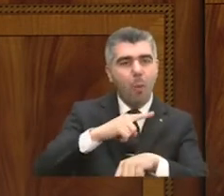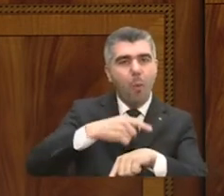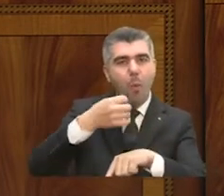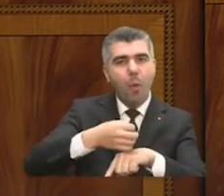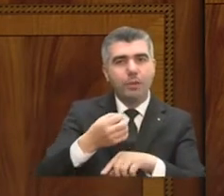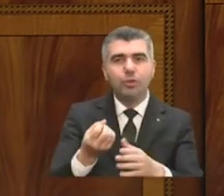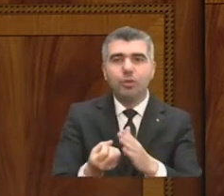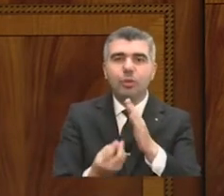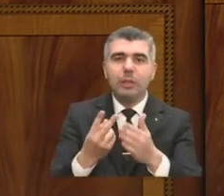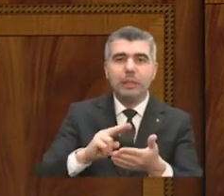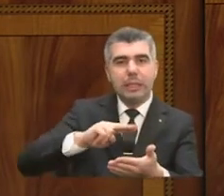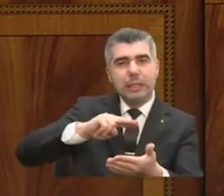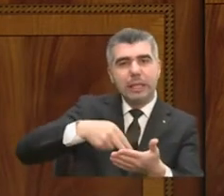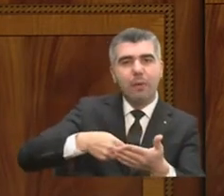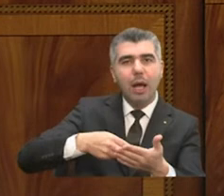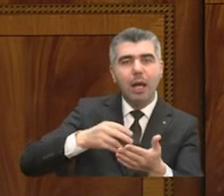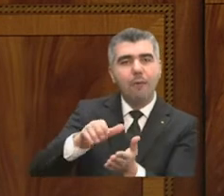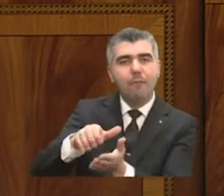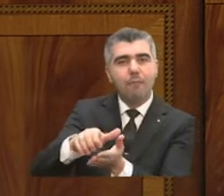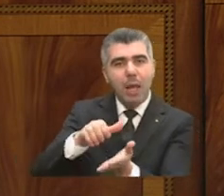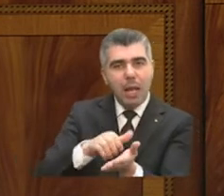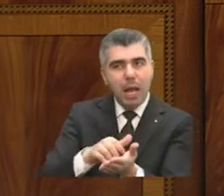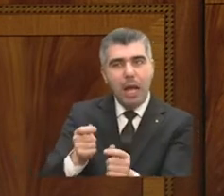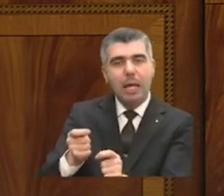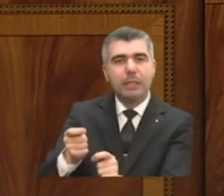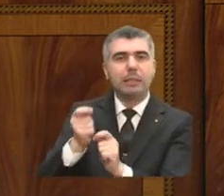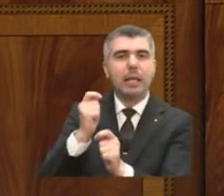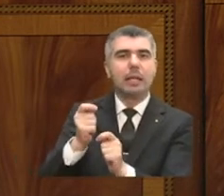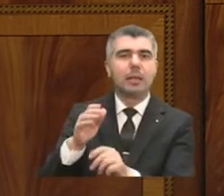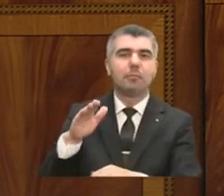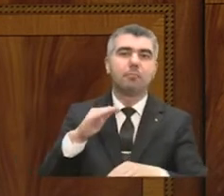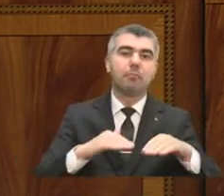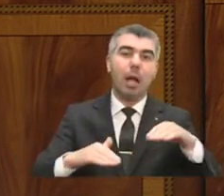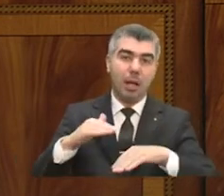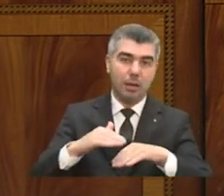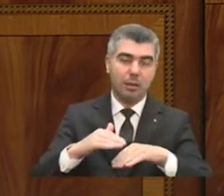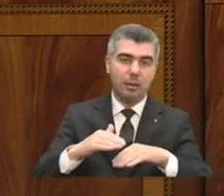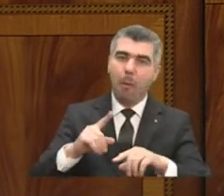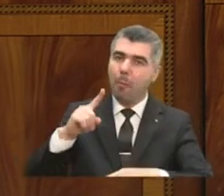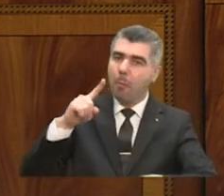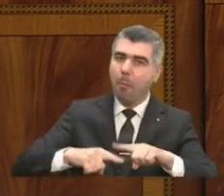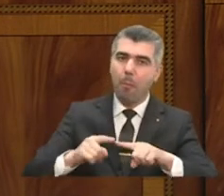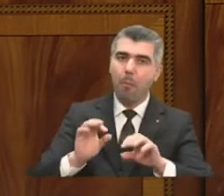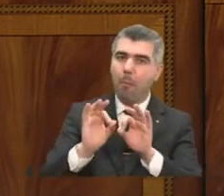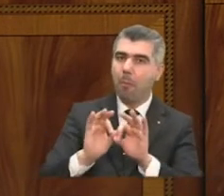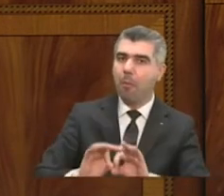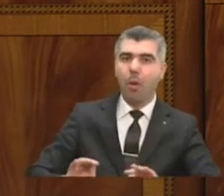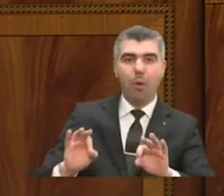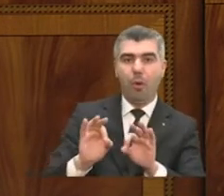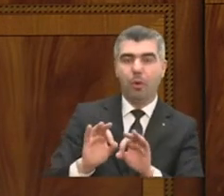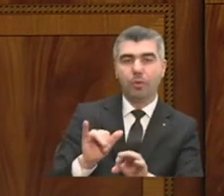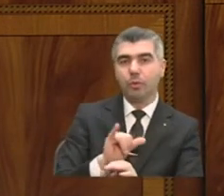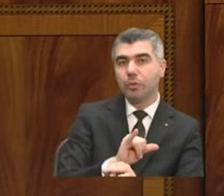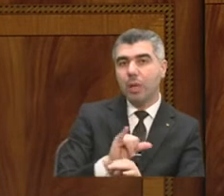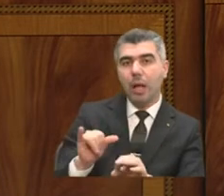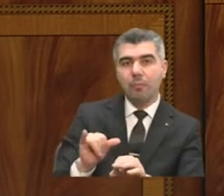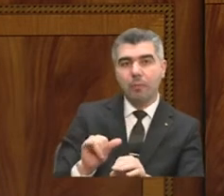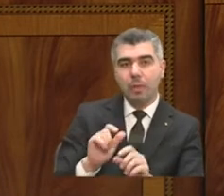et tous ces choses qu'on sort à chaque fois qu'il est question de